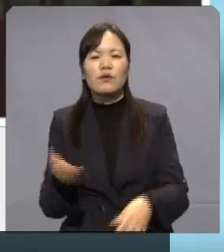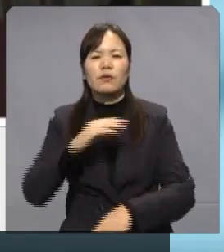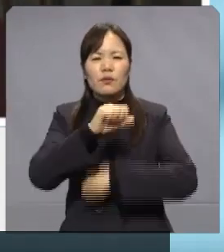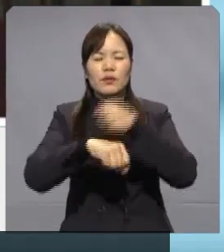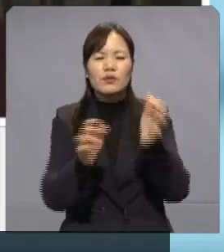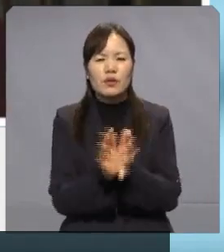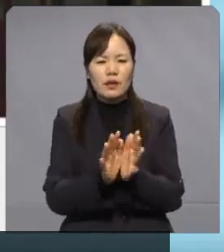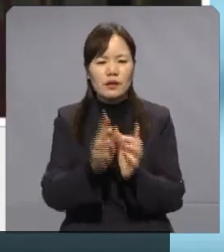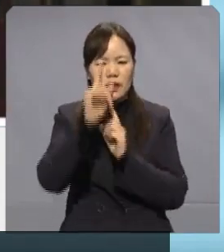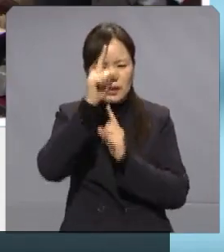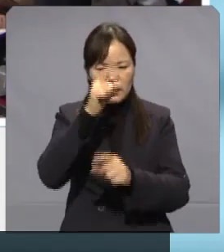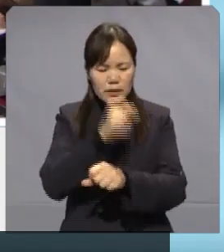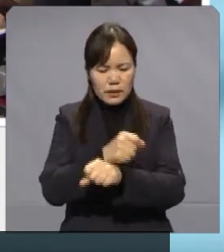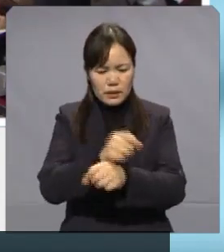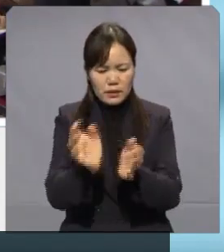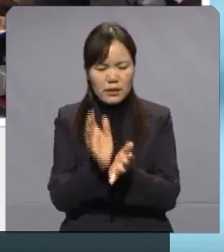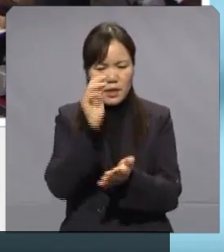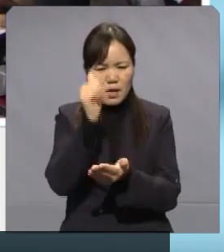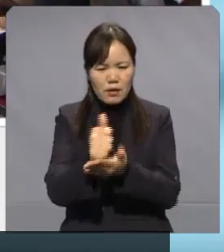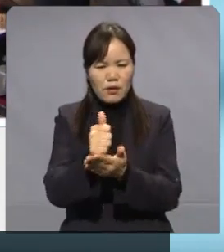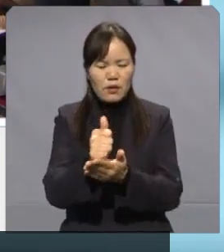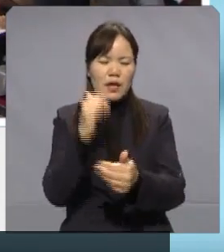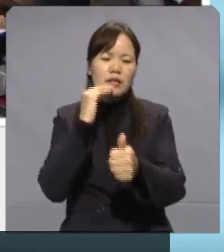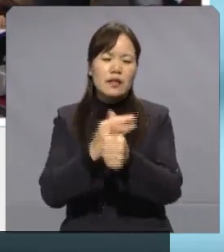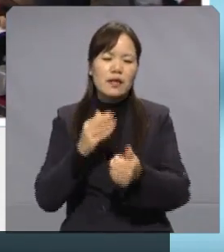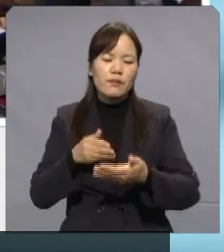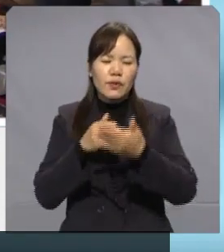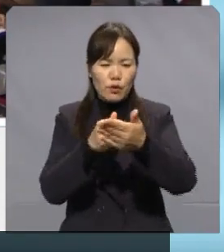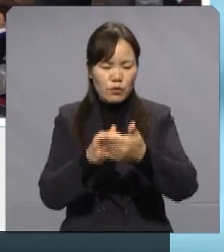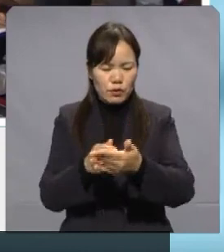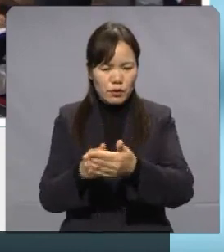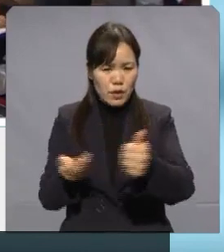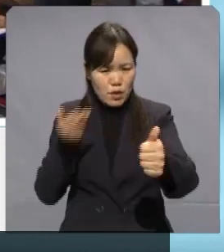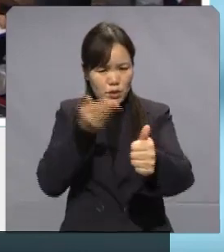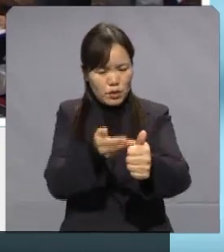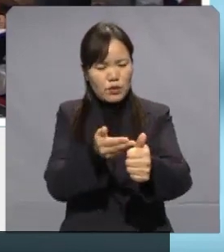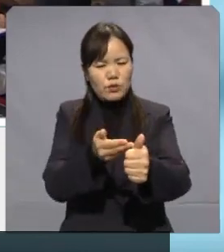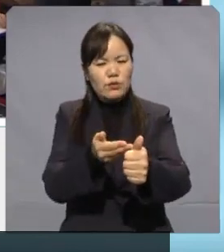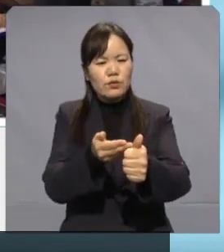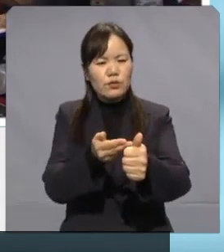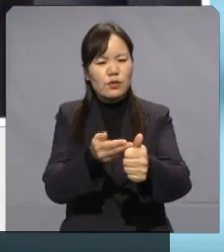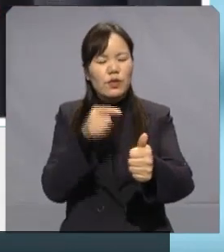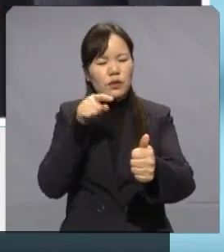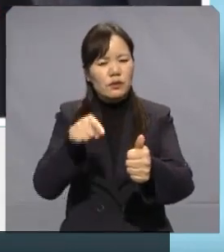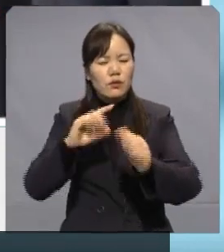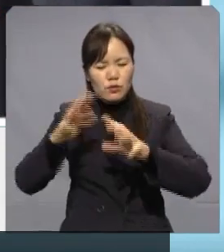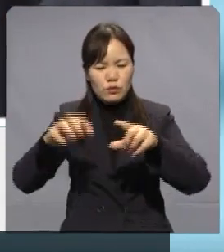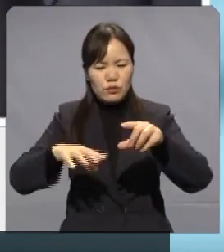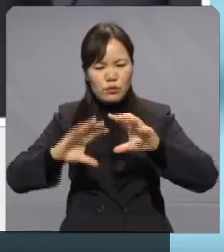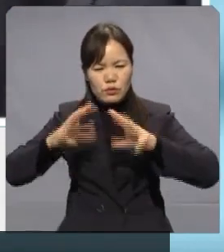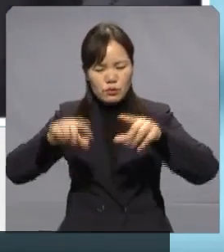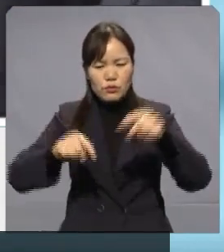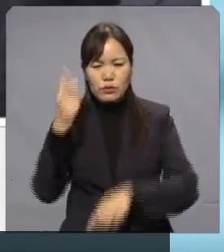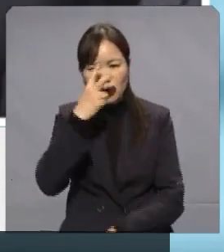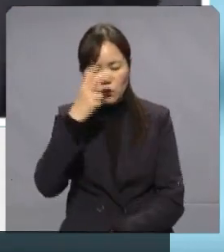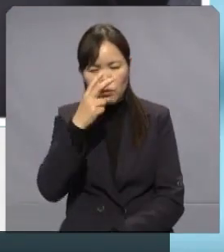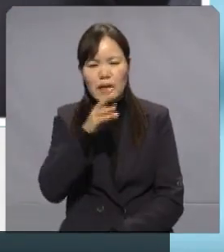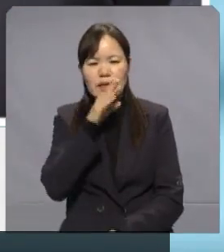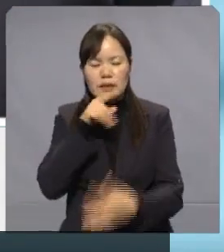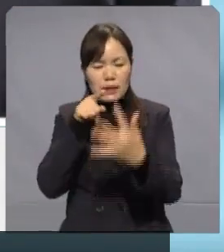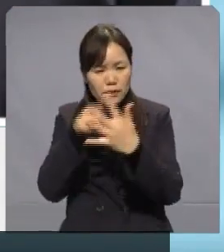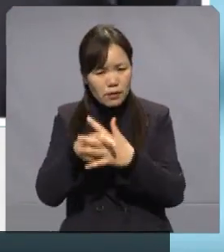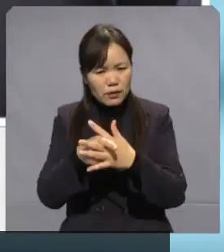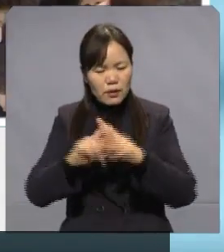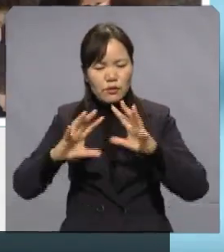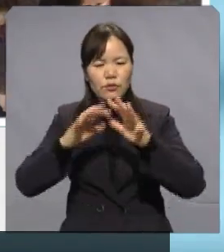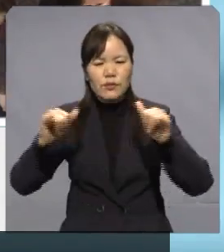민주당에서 이상민 행안부 장관에 대한 해임 건의안을 제출했다고 해서 이 자체 국정조사 진실을 규명하겠다라고 하는 국민과의